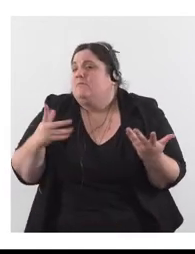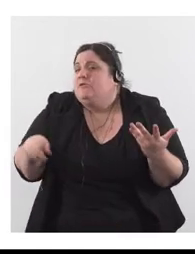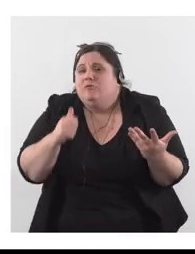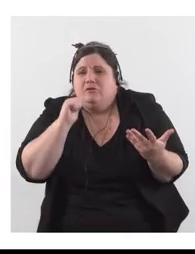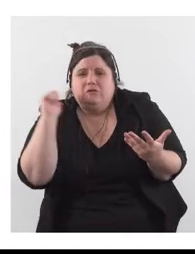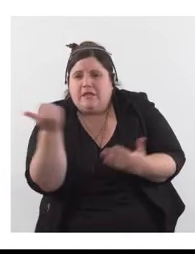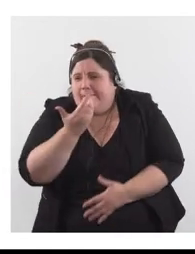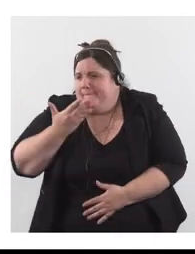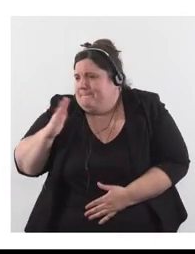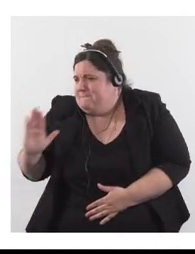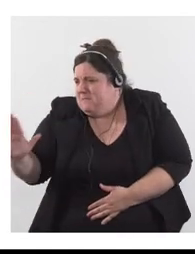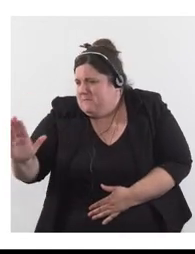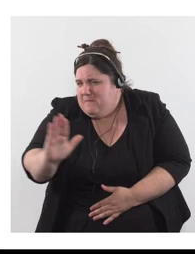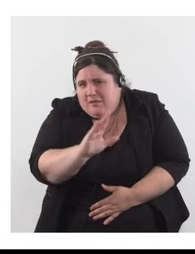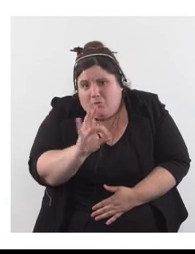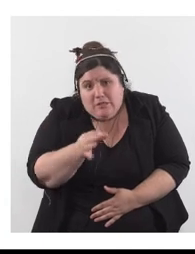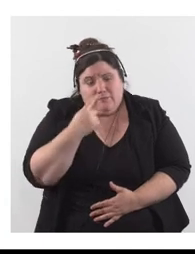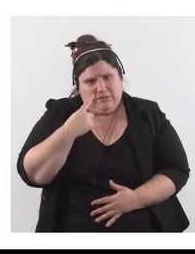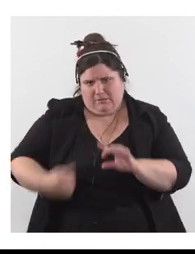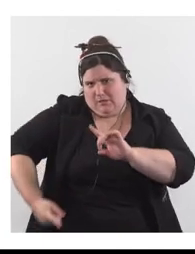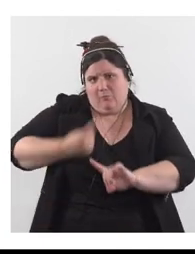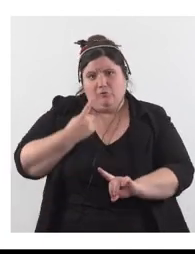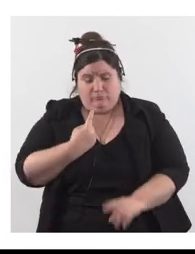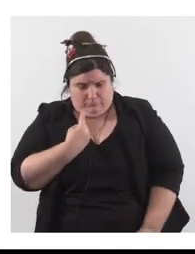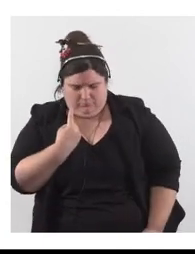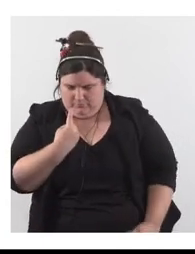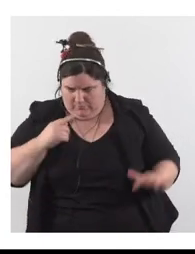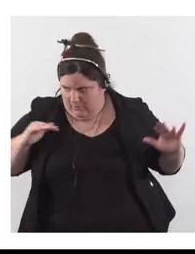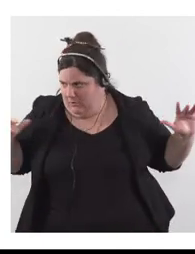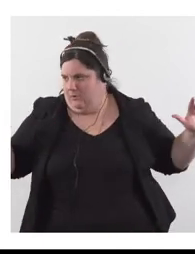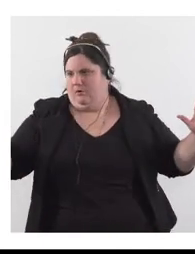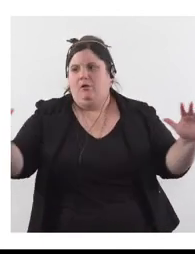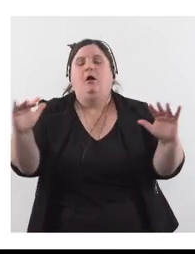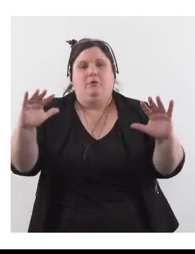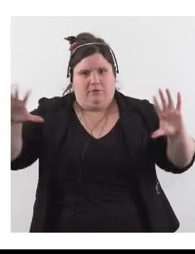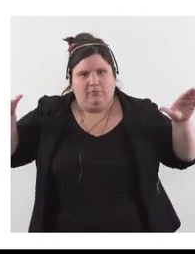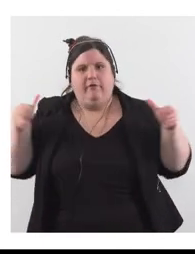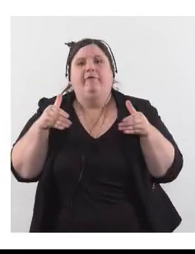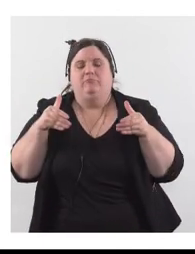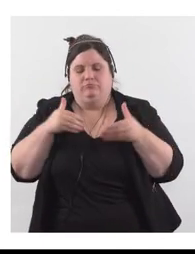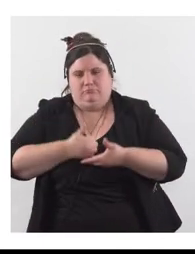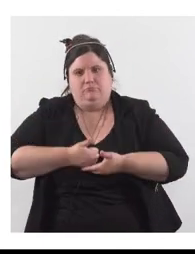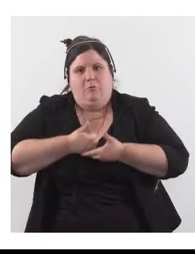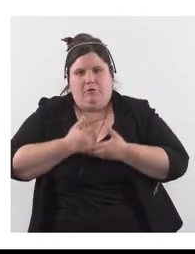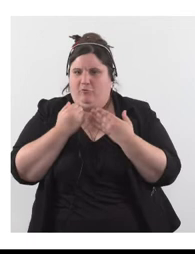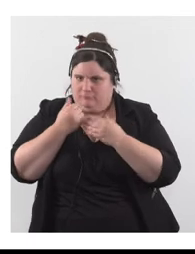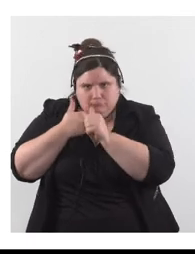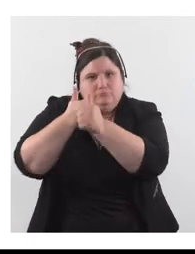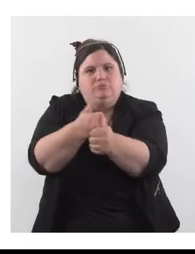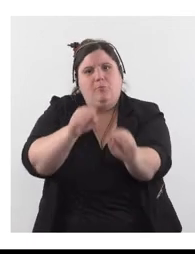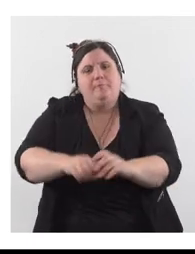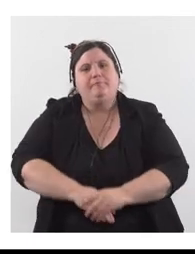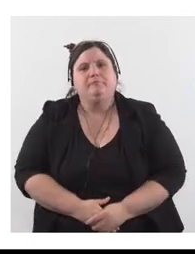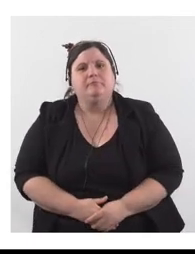manière différente, mais c'est aussi une prise de conscience de toutes ces ressources qui sont autour, de pouvoir être proactif, de réfléchir. Il y avait la question de